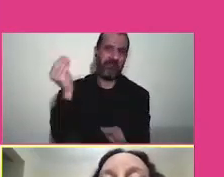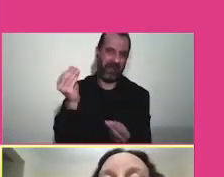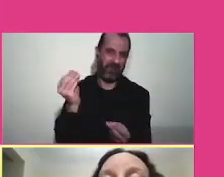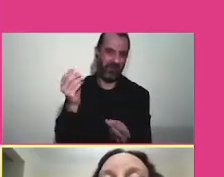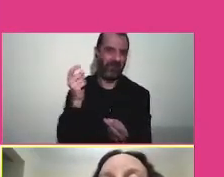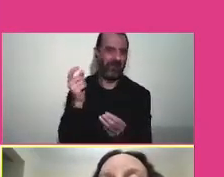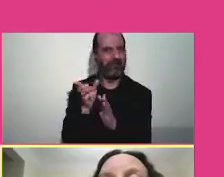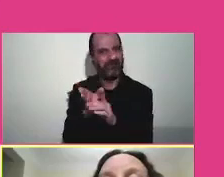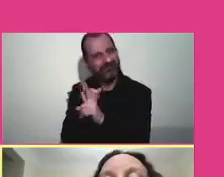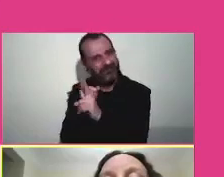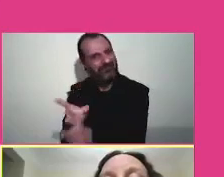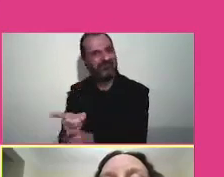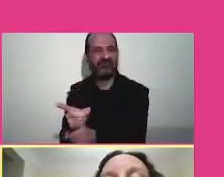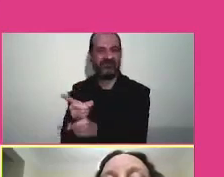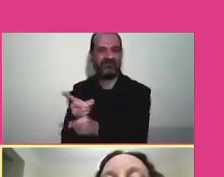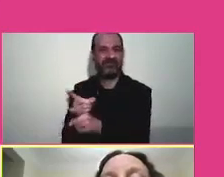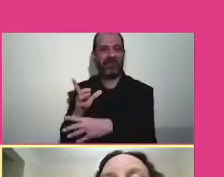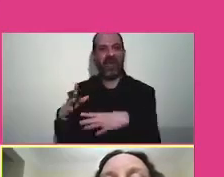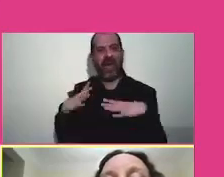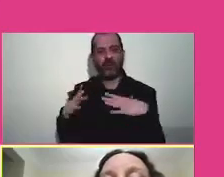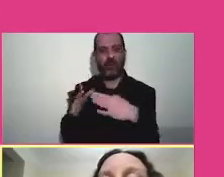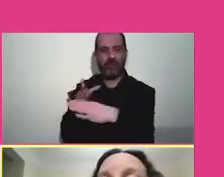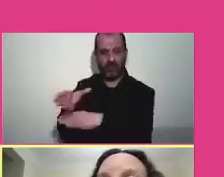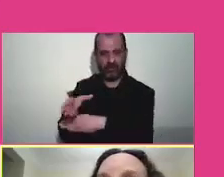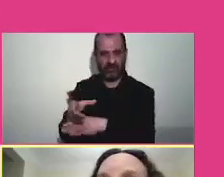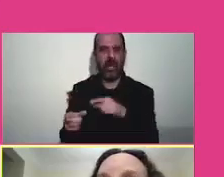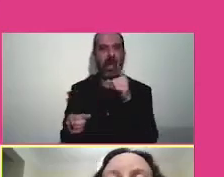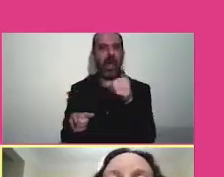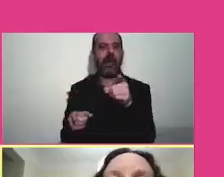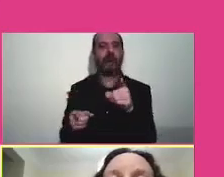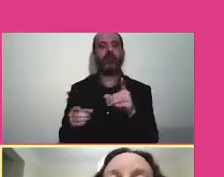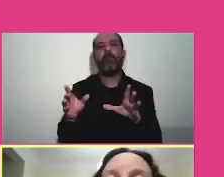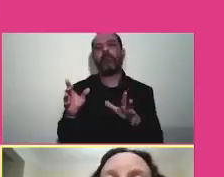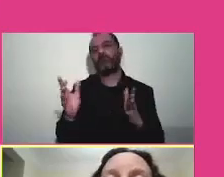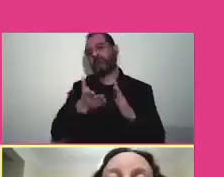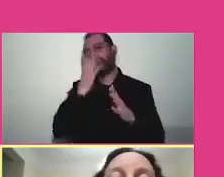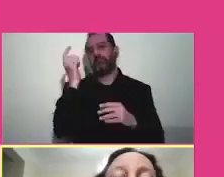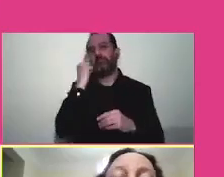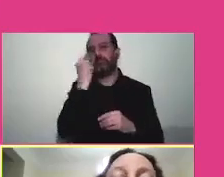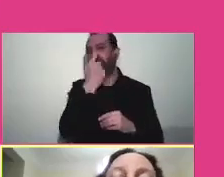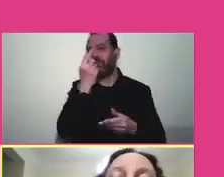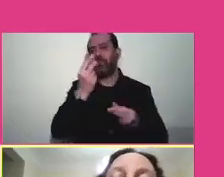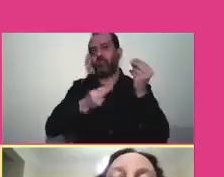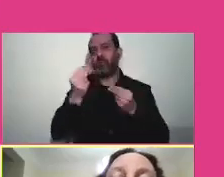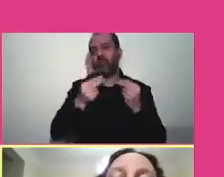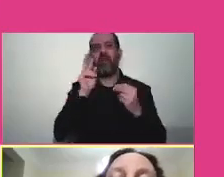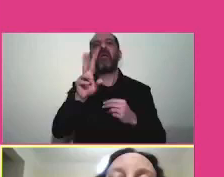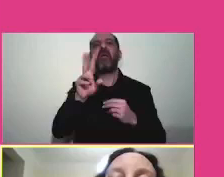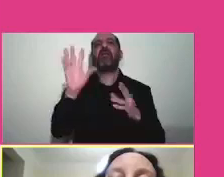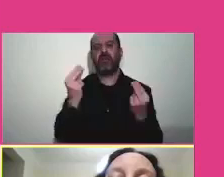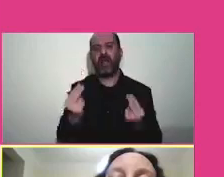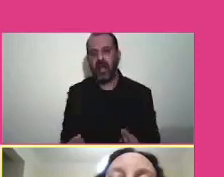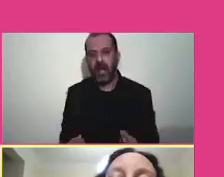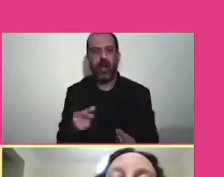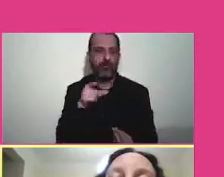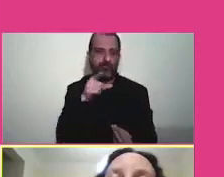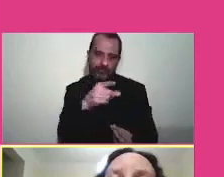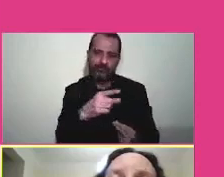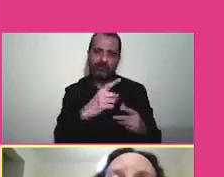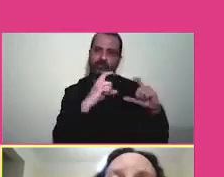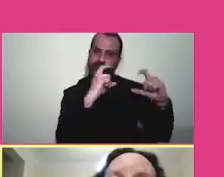μια προσβάσιμη μορφή σε ανθρώπους με προβλήματα όραση, με βλάβες όρασης, το οποίο